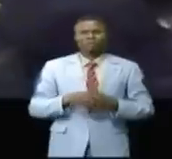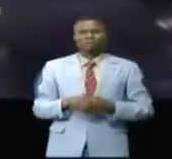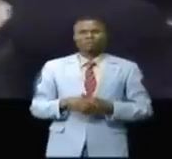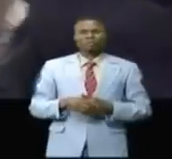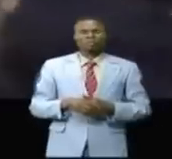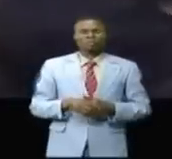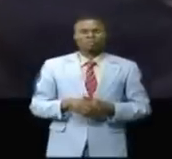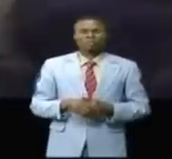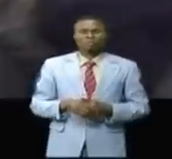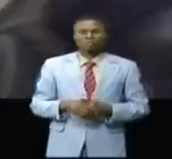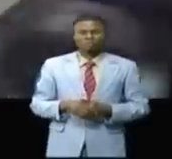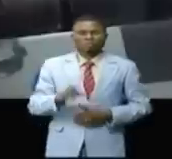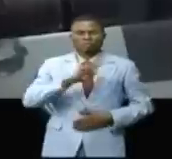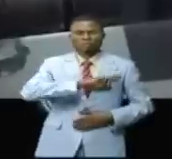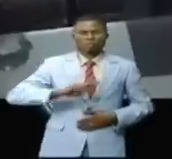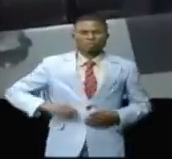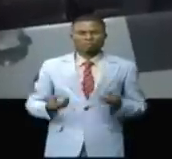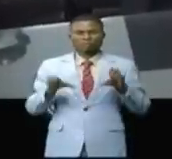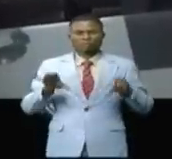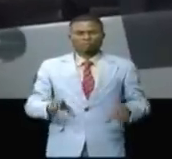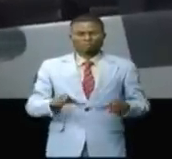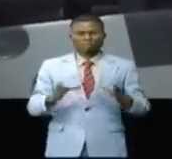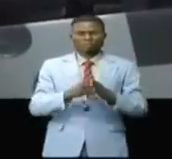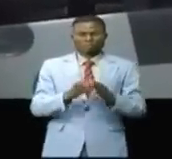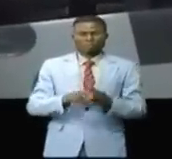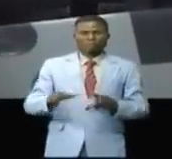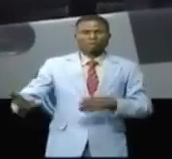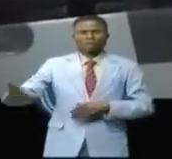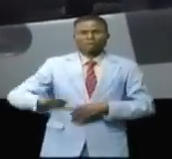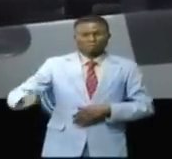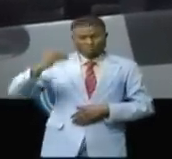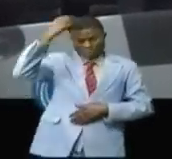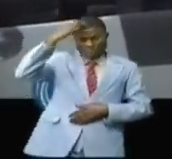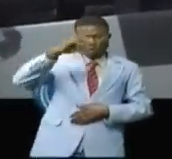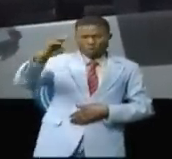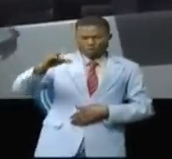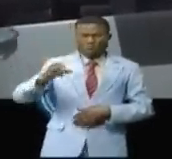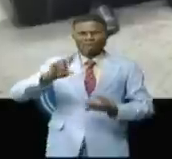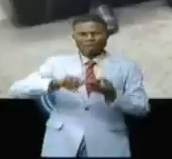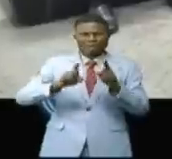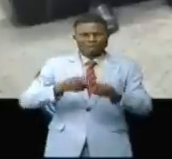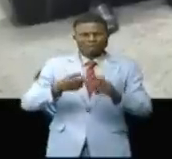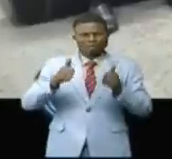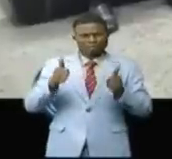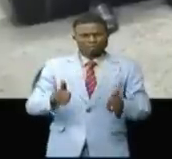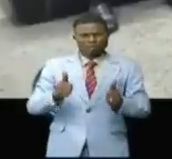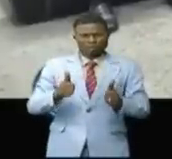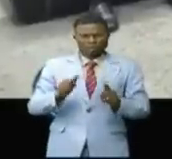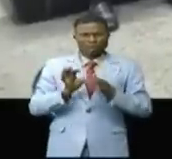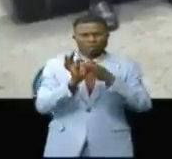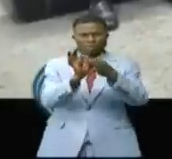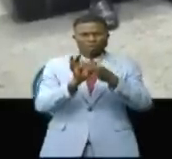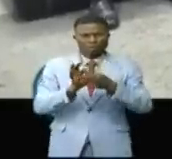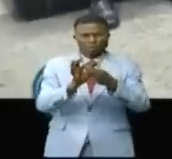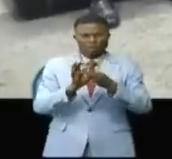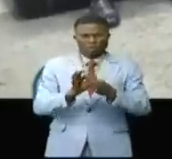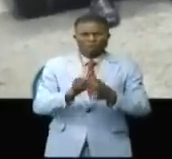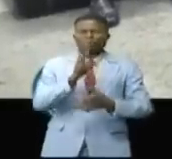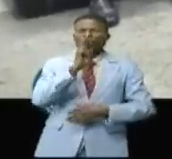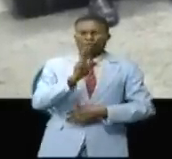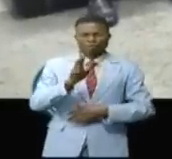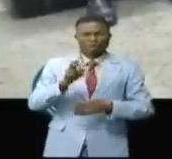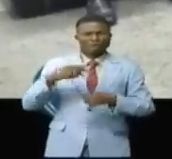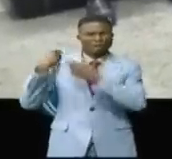la république démocratique du congo et la côte d'ivoire entre etienne de relations amicales et de coopération vieille de plusieurs